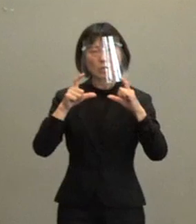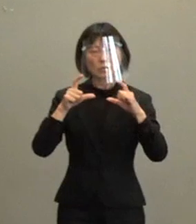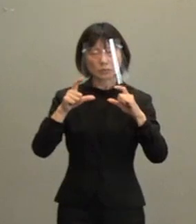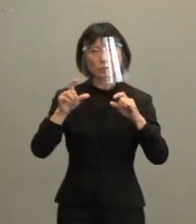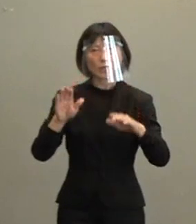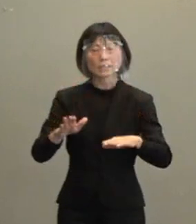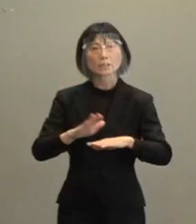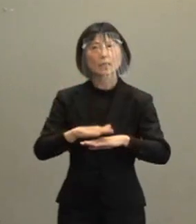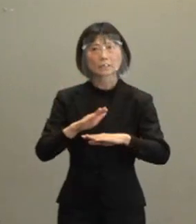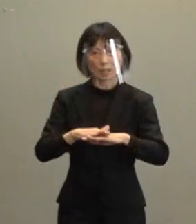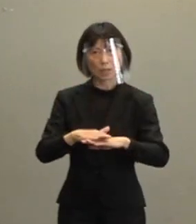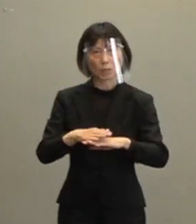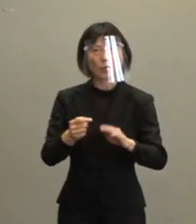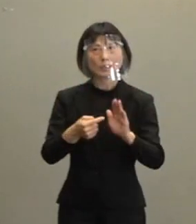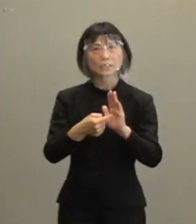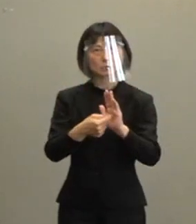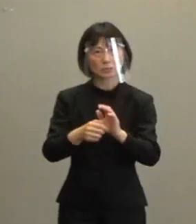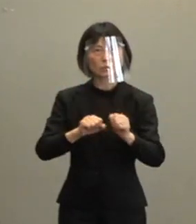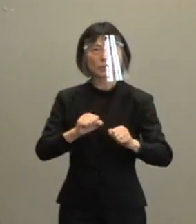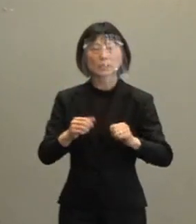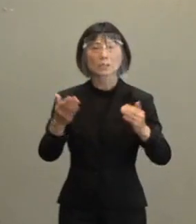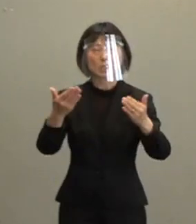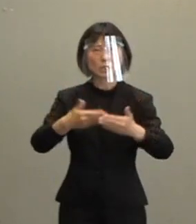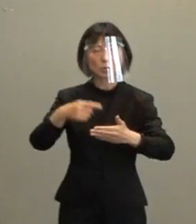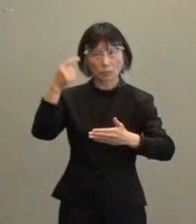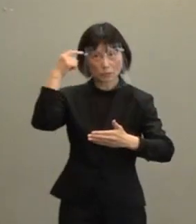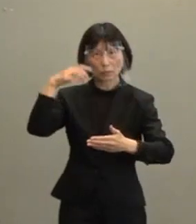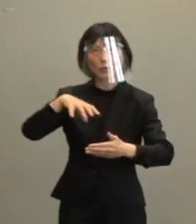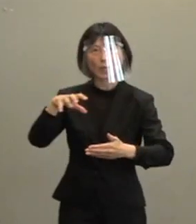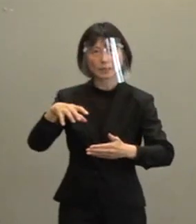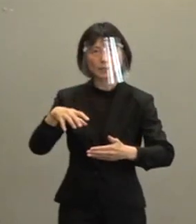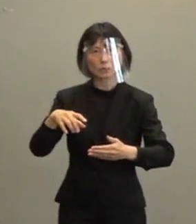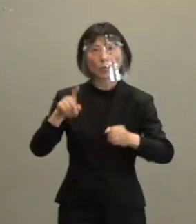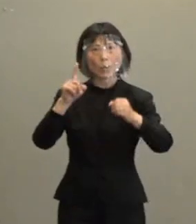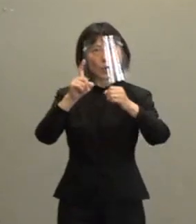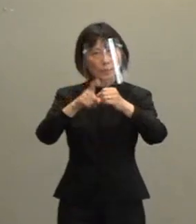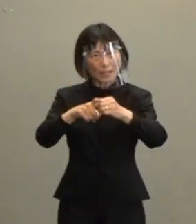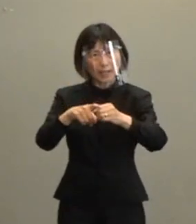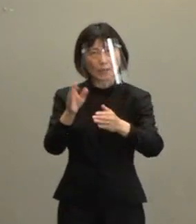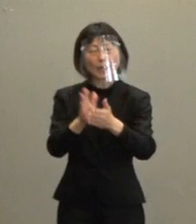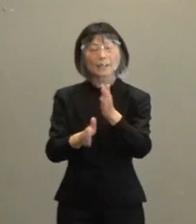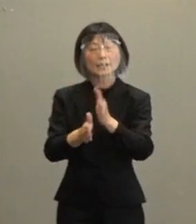早期に示すというようなこういう動きになっているかと思います。そのあたりの狙いについて